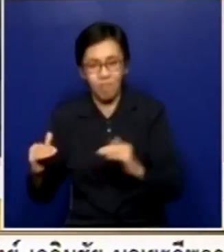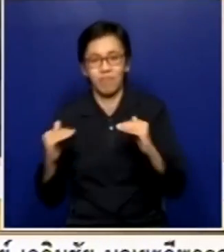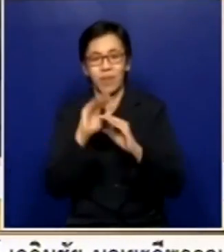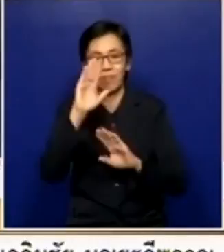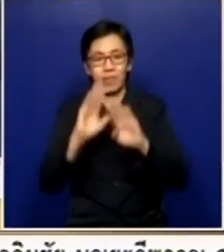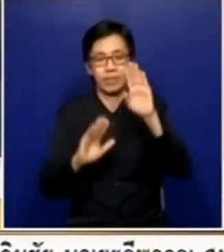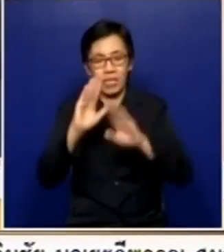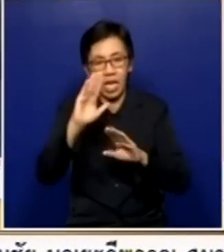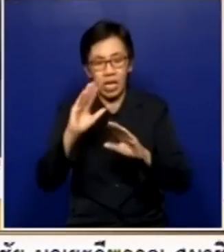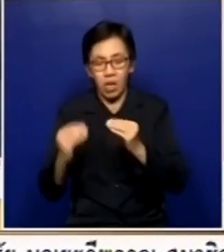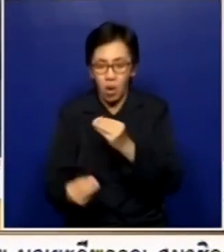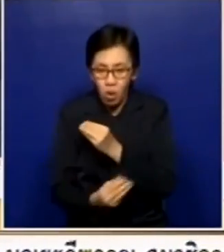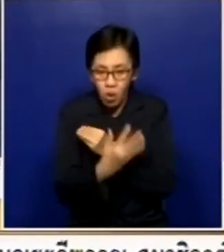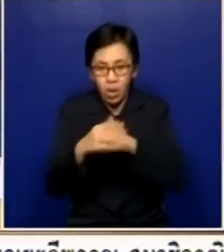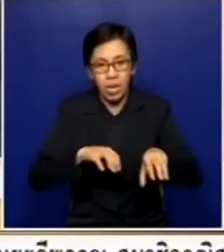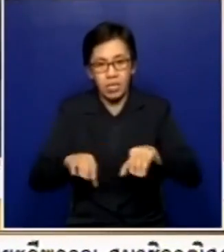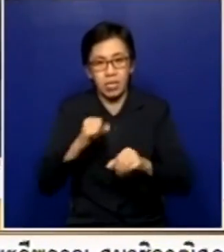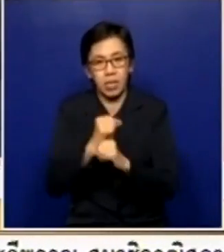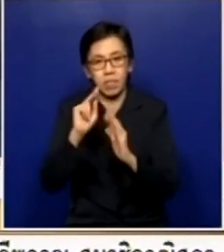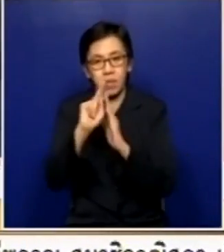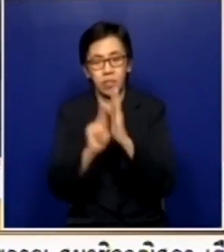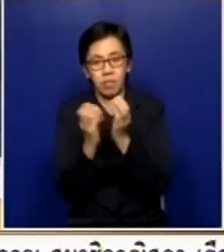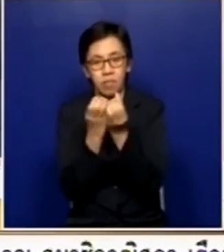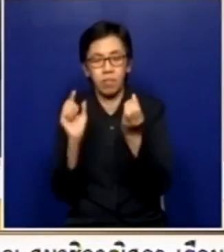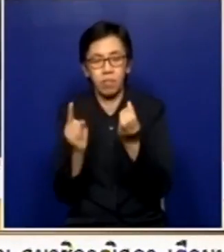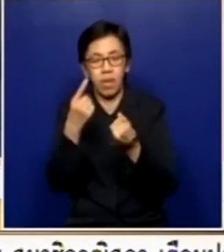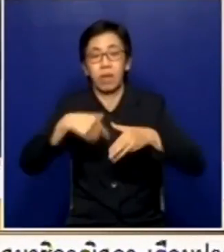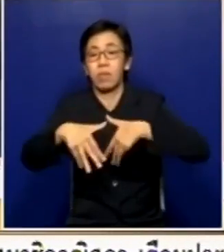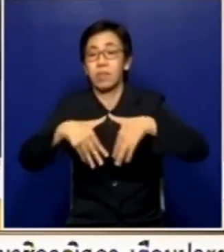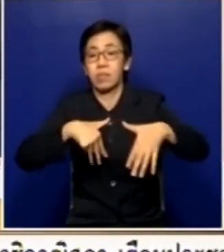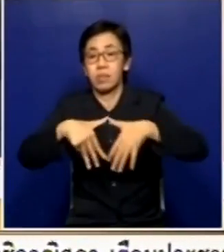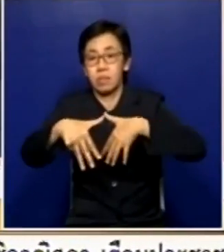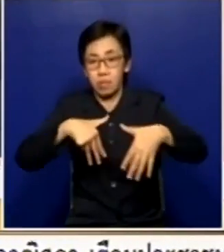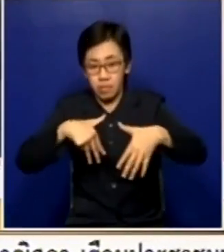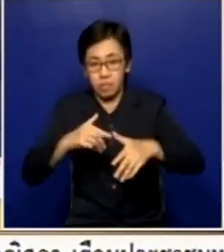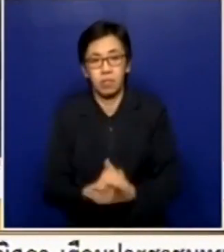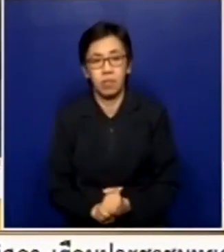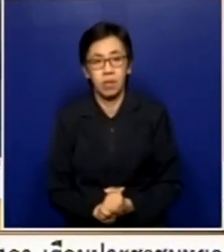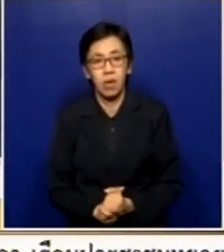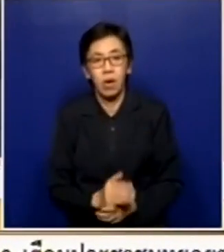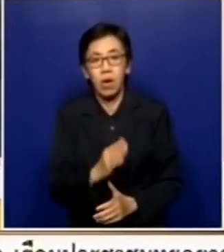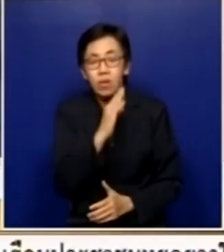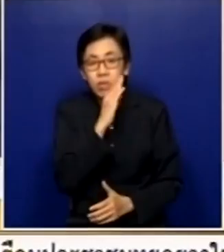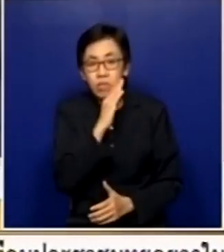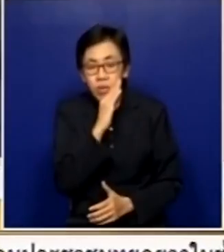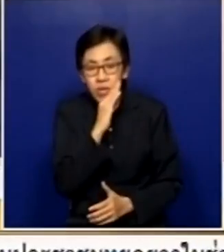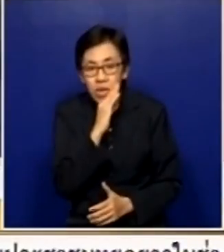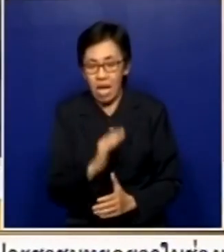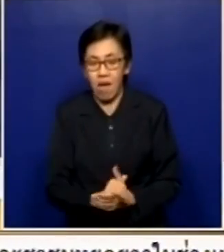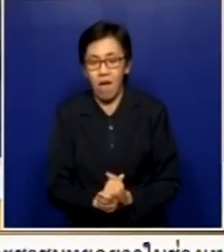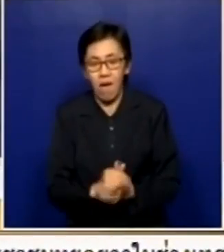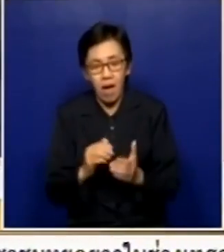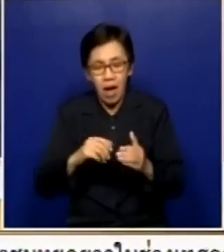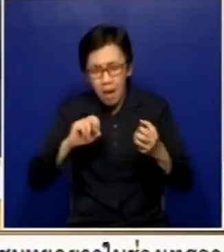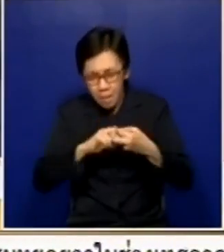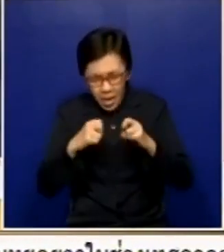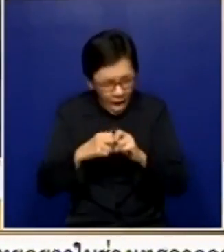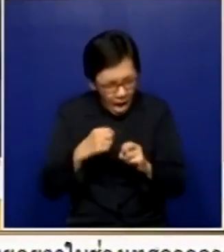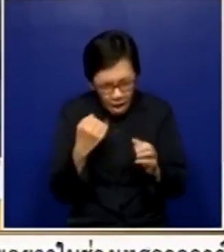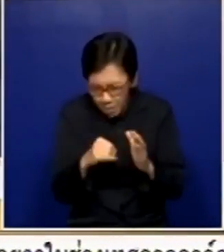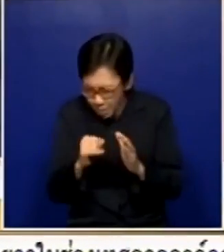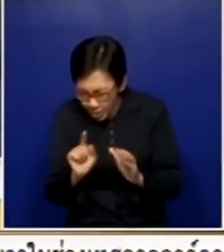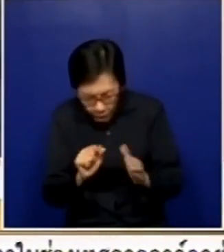ให้มีการจัดทำร่างจำนวนฉบับใหม่ของประชาชนถ้าหากว่าเรารื้อถอนกลไกที่ผิดปกติออกได้แล้ว